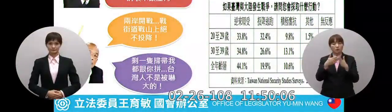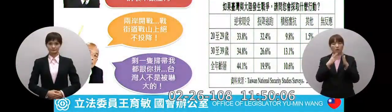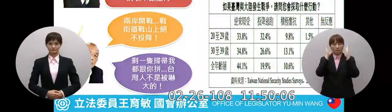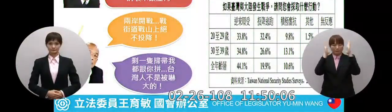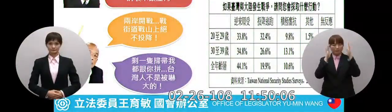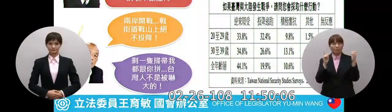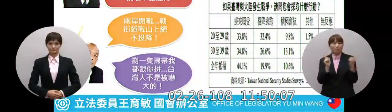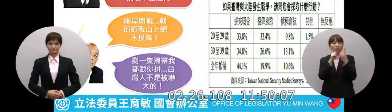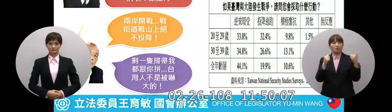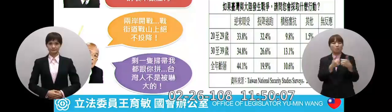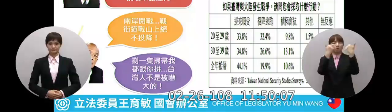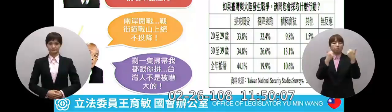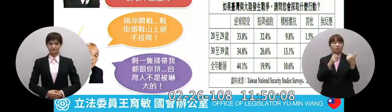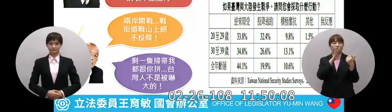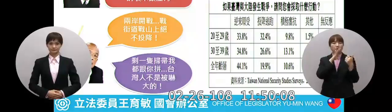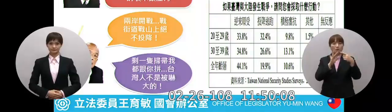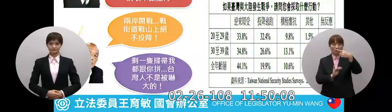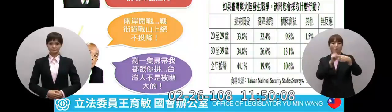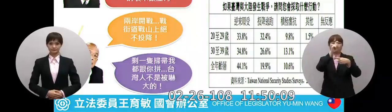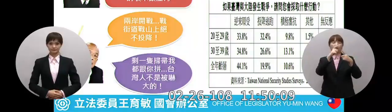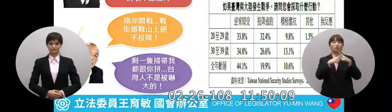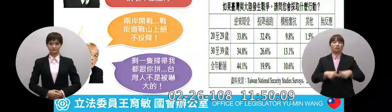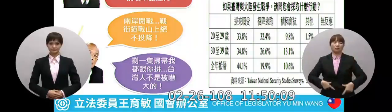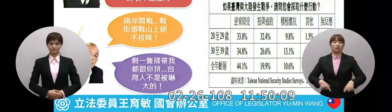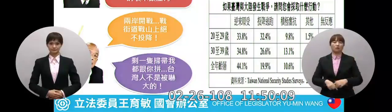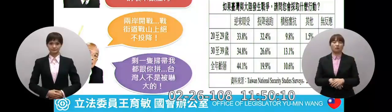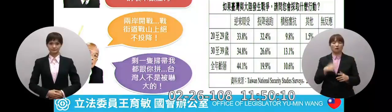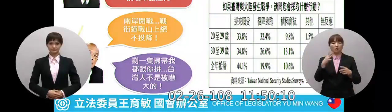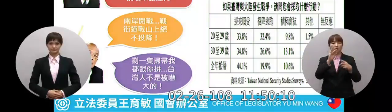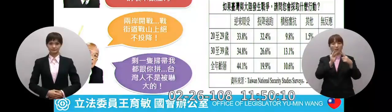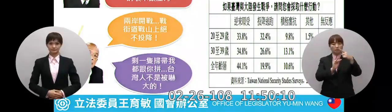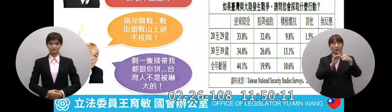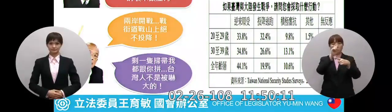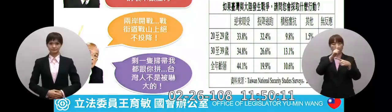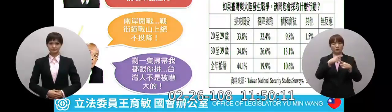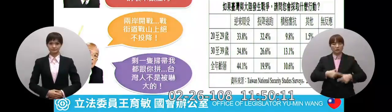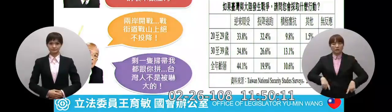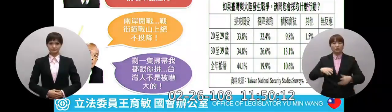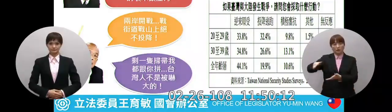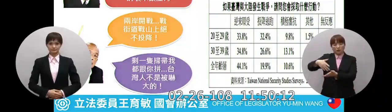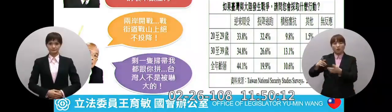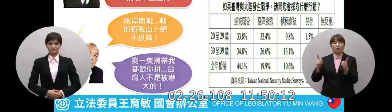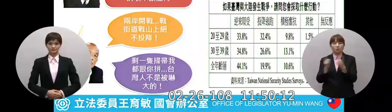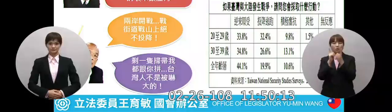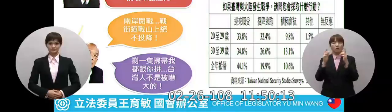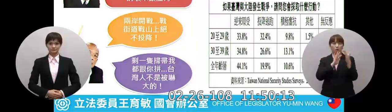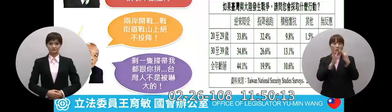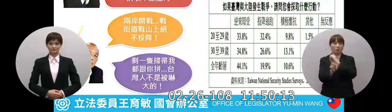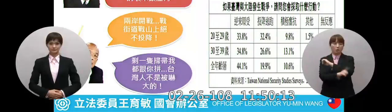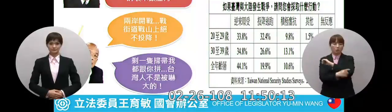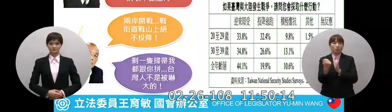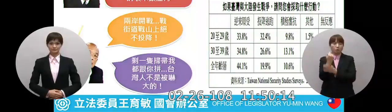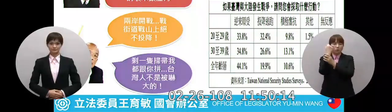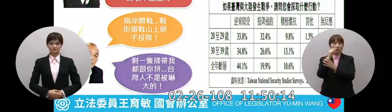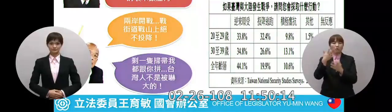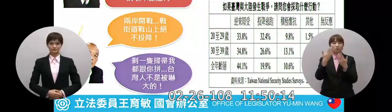极奋勇抵抗的只有10%，可能只有10%的人会拿着扫帚站到最后一刻。其他